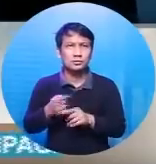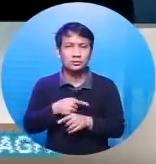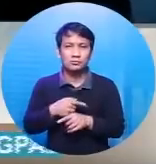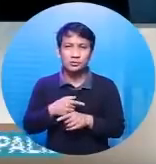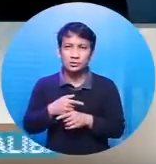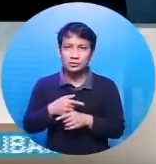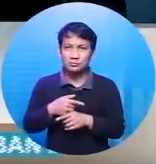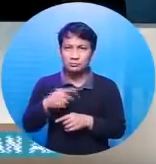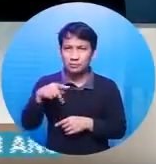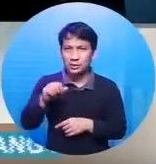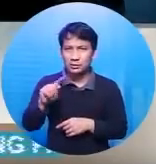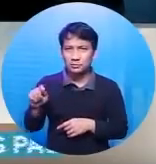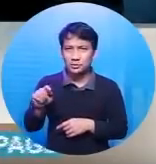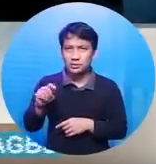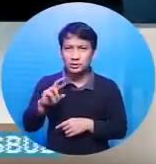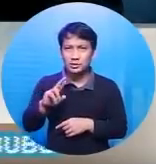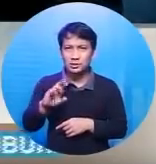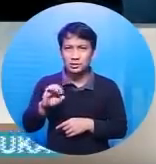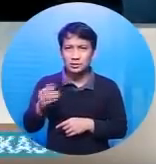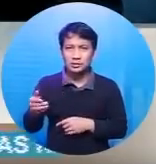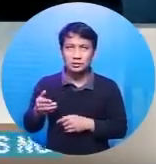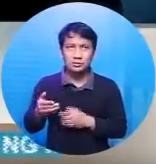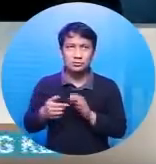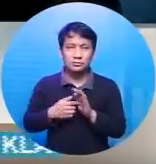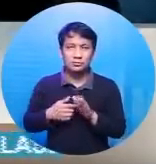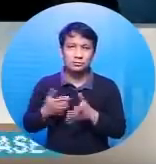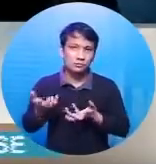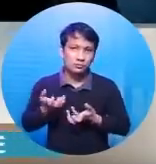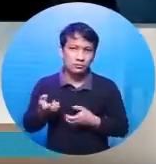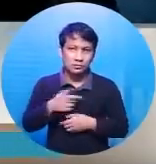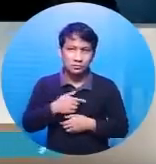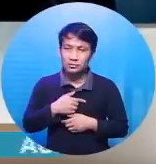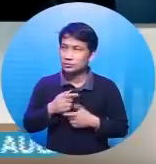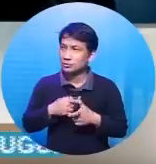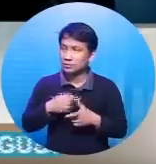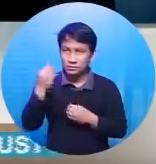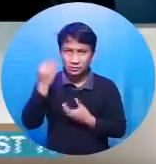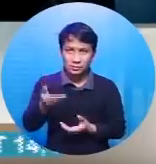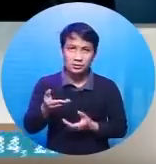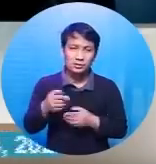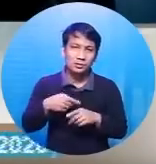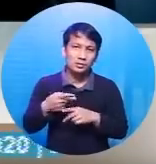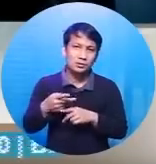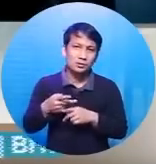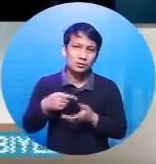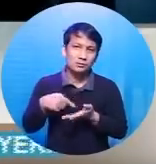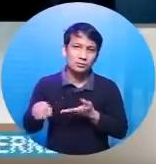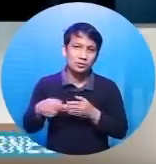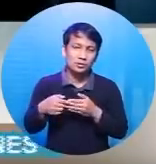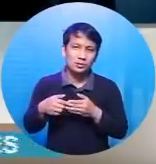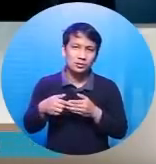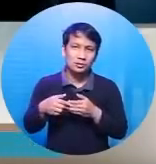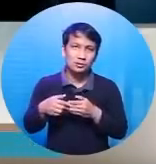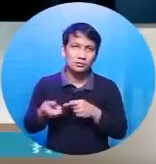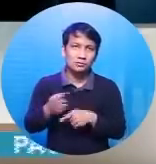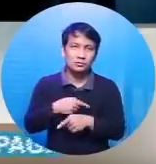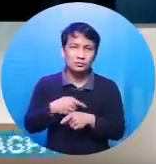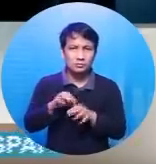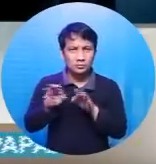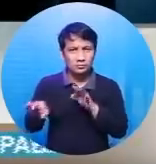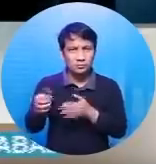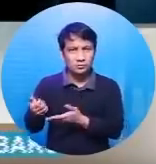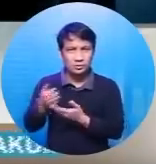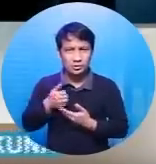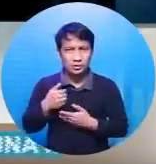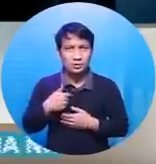at repolyo po. Sana po isa po kami sa iyong matulungan, Idol, para sa pambili po ng mga seedlings po ng itatanim namin.